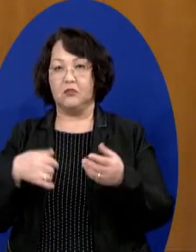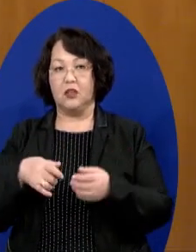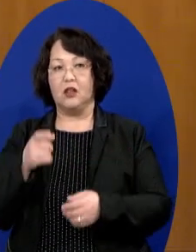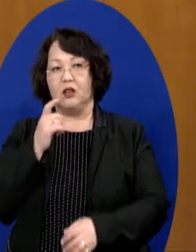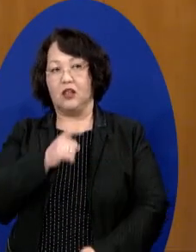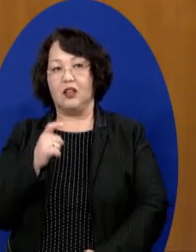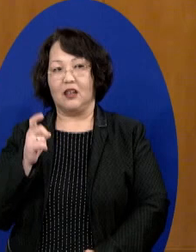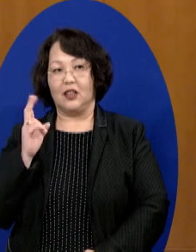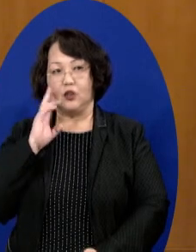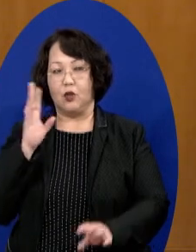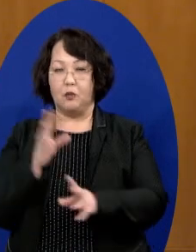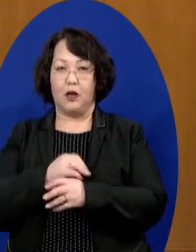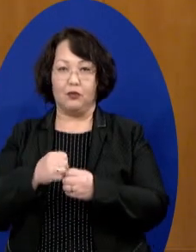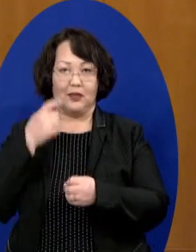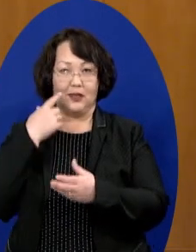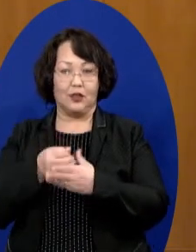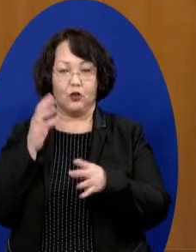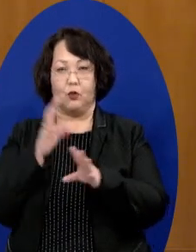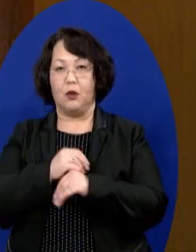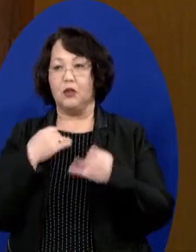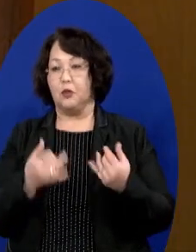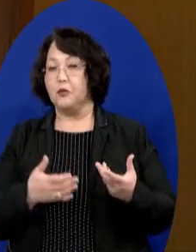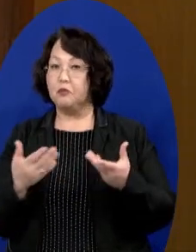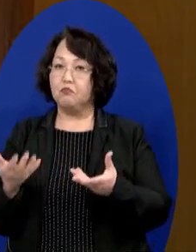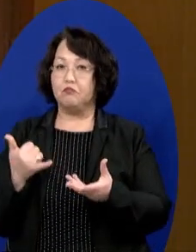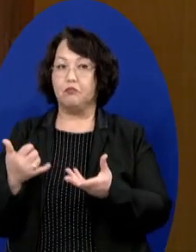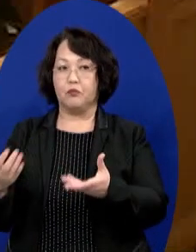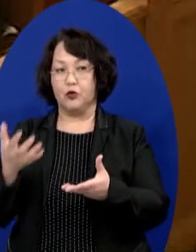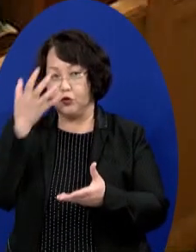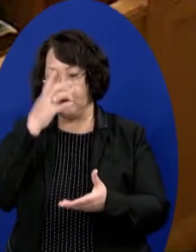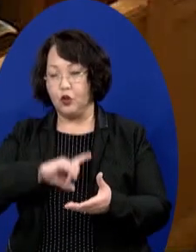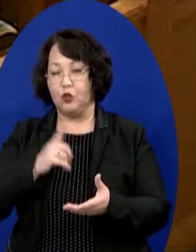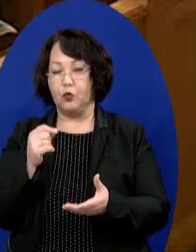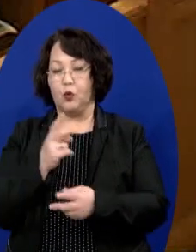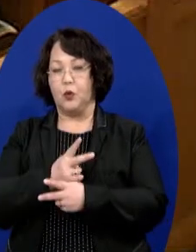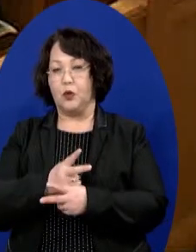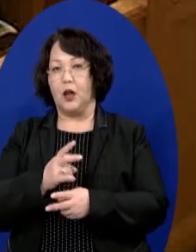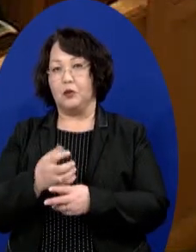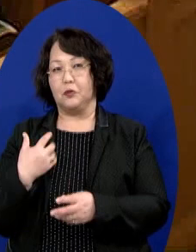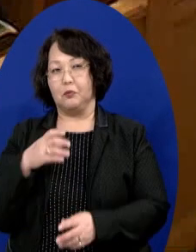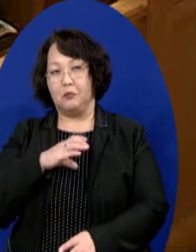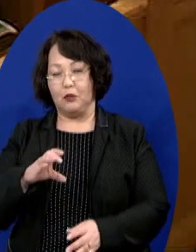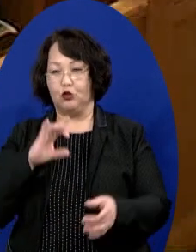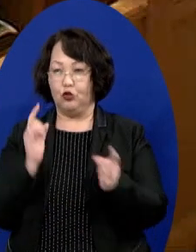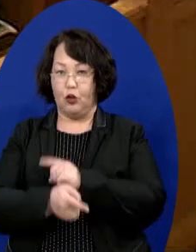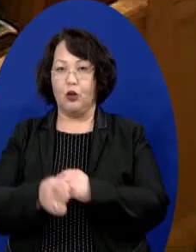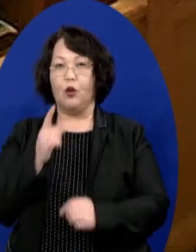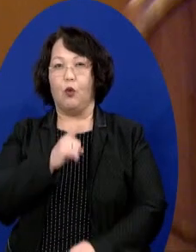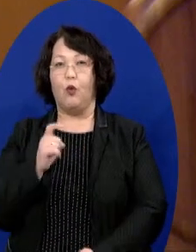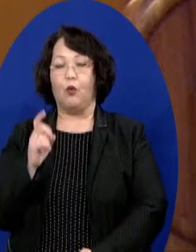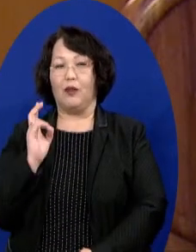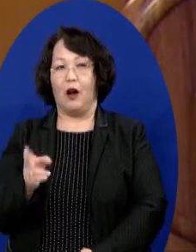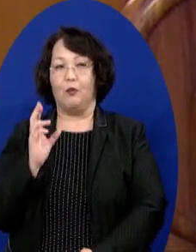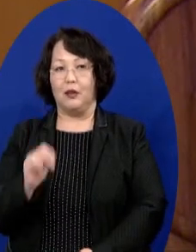зохион байгуулалтанд оруулах сандыг улсын хурлд гаргаад байгаа юм. Төрийн өмчийн хуулийн этгээдүүд хувьцаат компани олсноор засаглалын сайжрах,